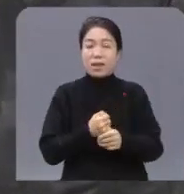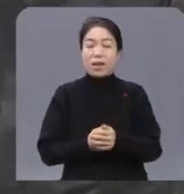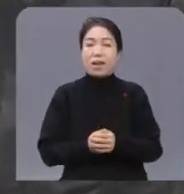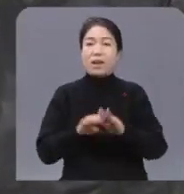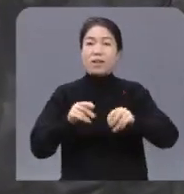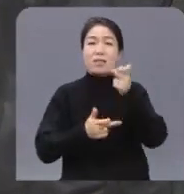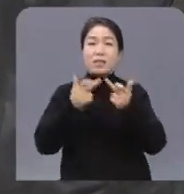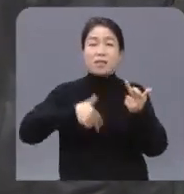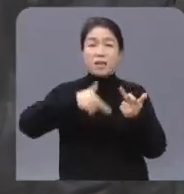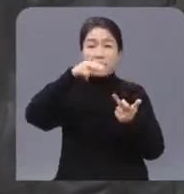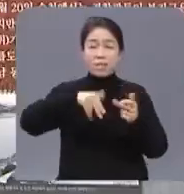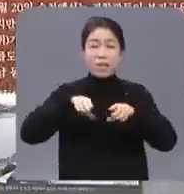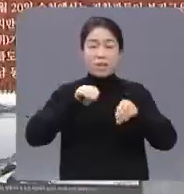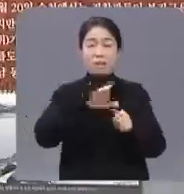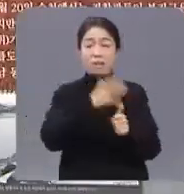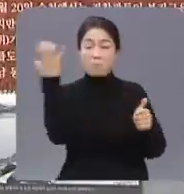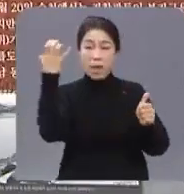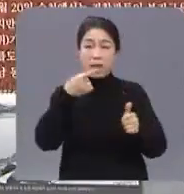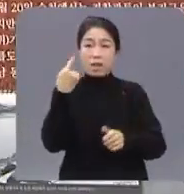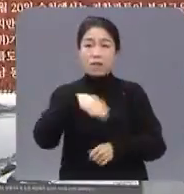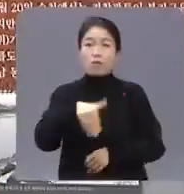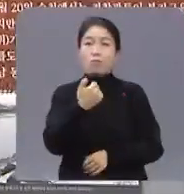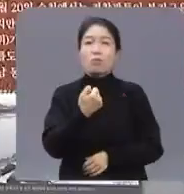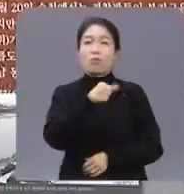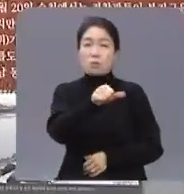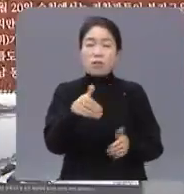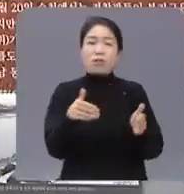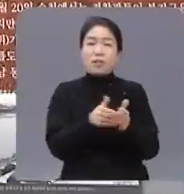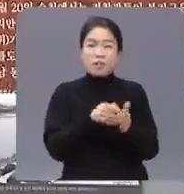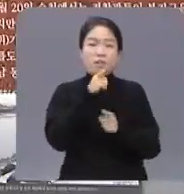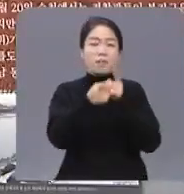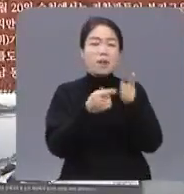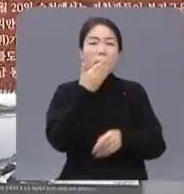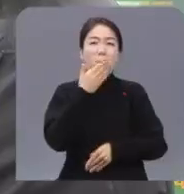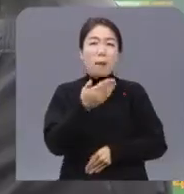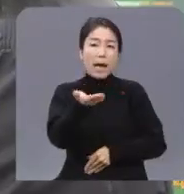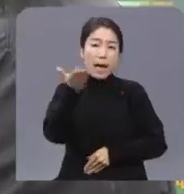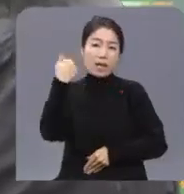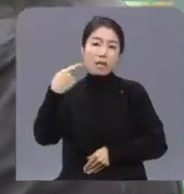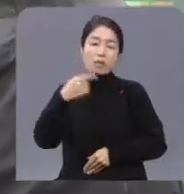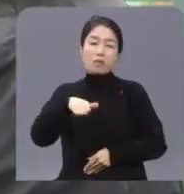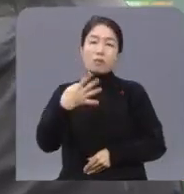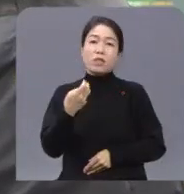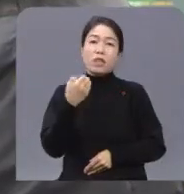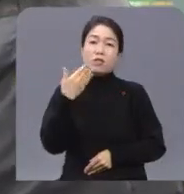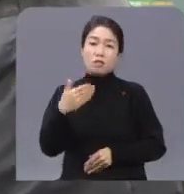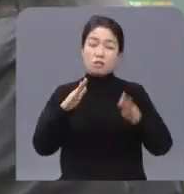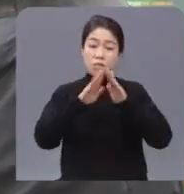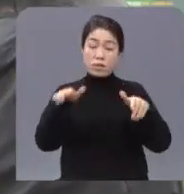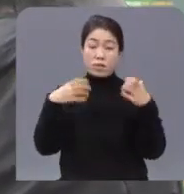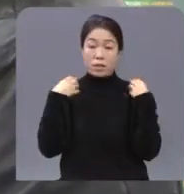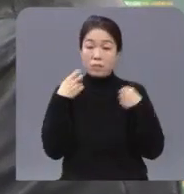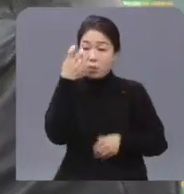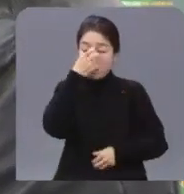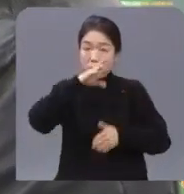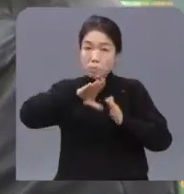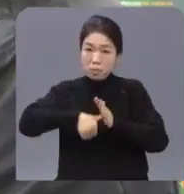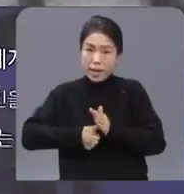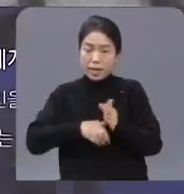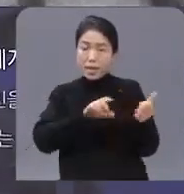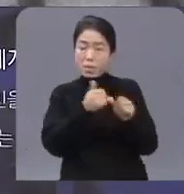지리산 입산금지 해제 시점인 1955년까지인데 이보다 앞선 1949년 전라남도 조사에서